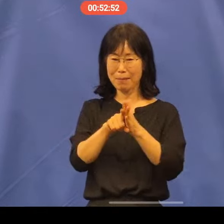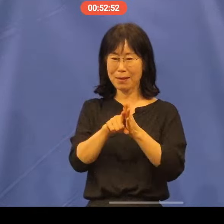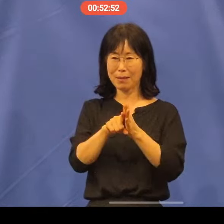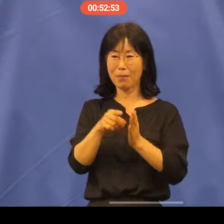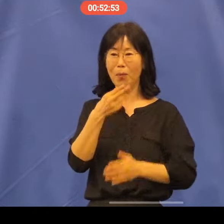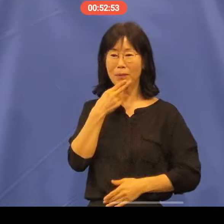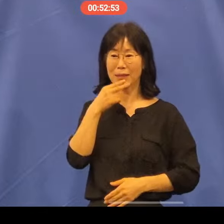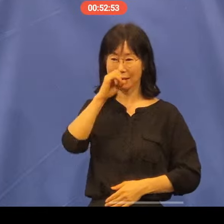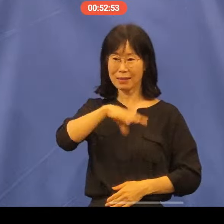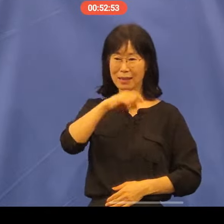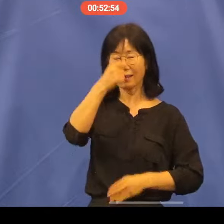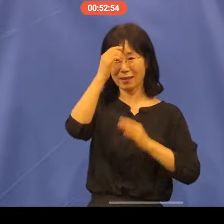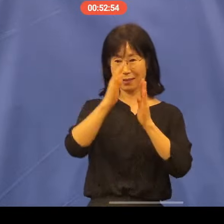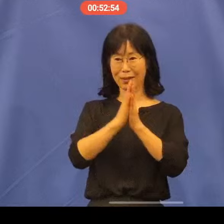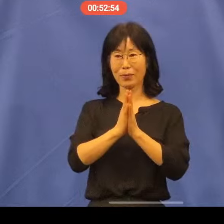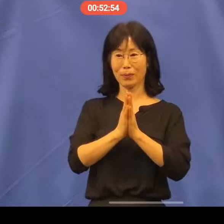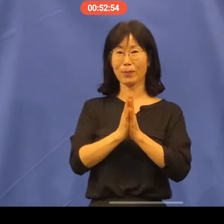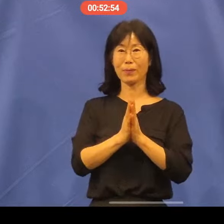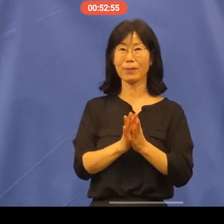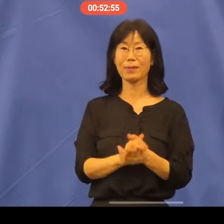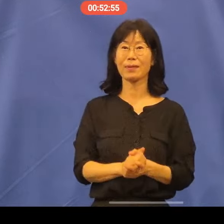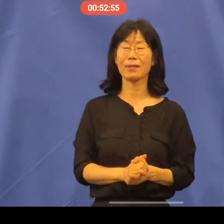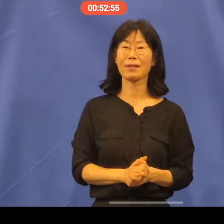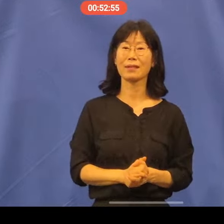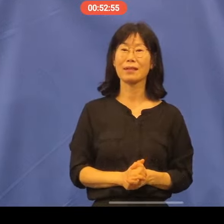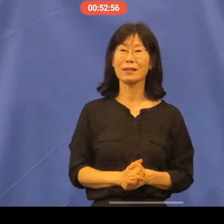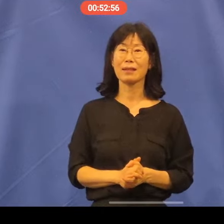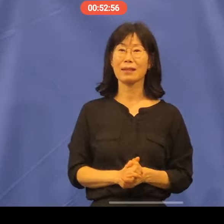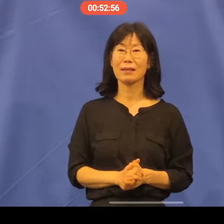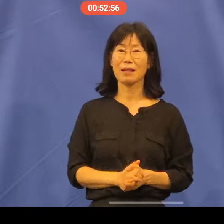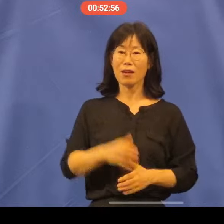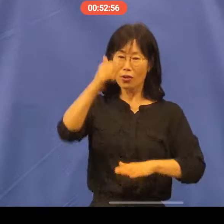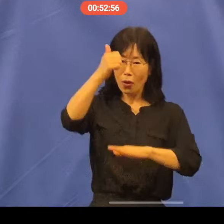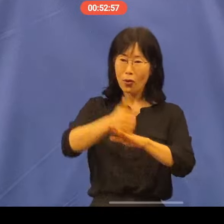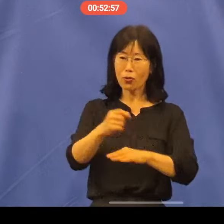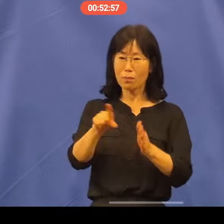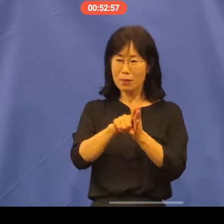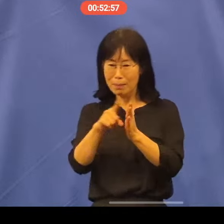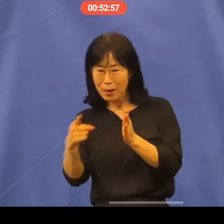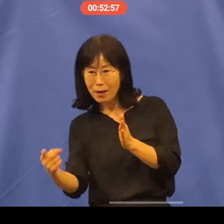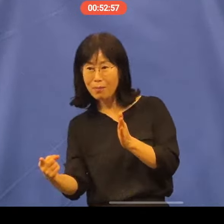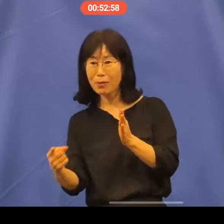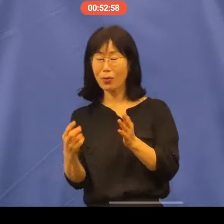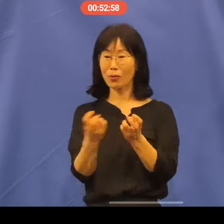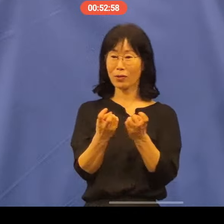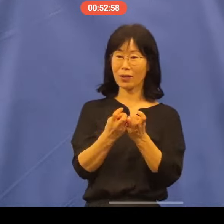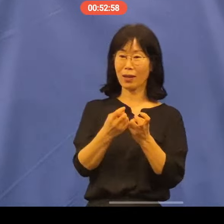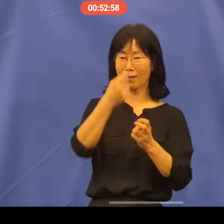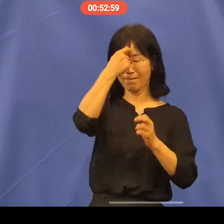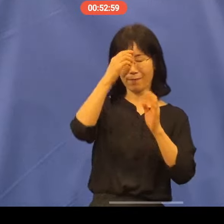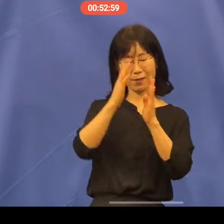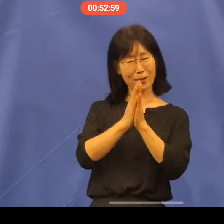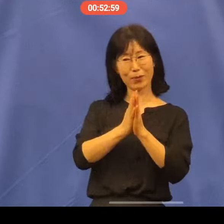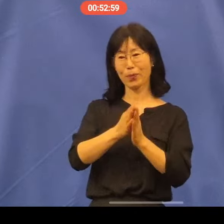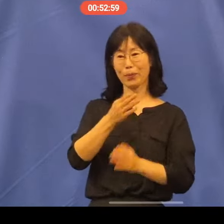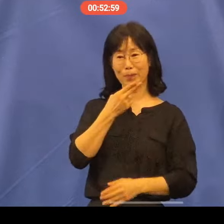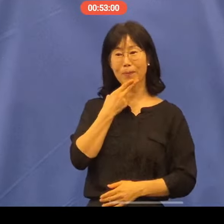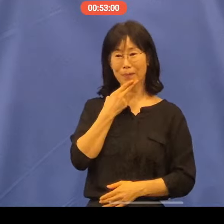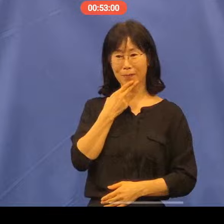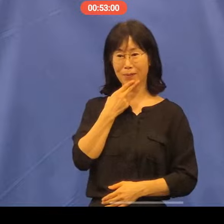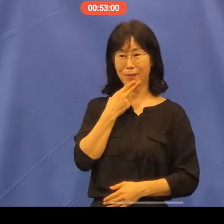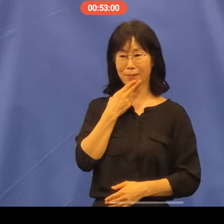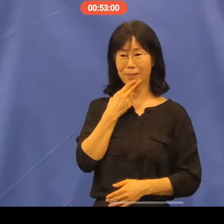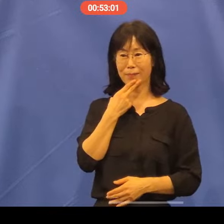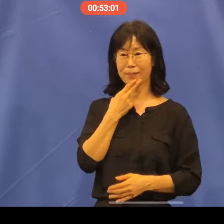여러분, 의심을 가지고 있으면 기도가 힘을 잃습니다. 결국 기도하지 않게 돼요, 나중에. 그러니까 소극적으로 기도하고 뭔가